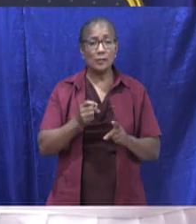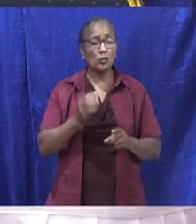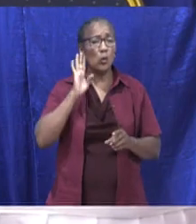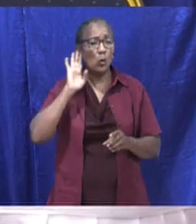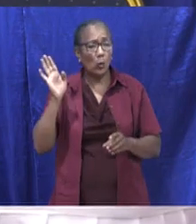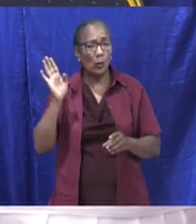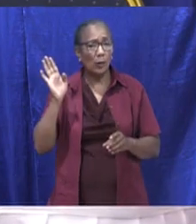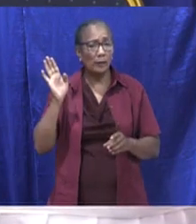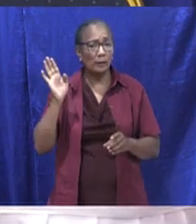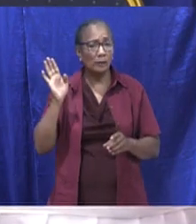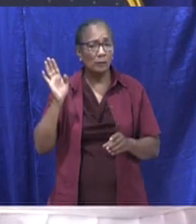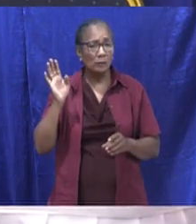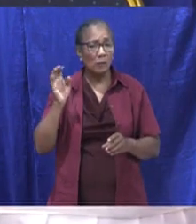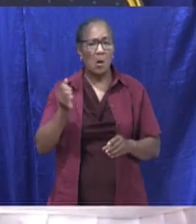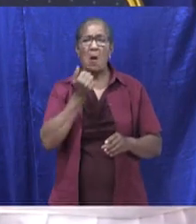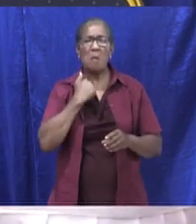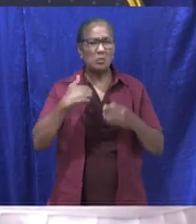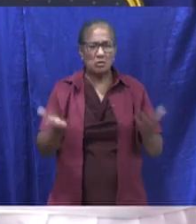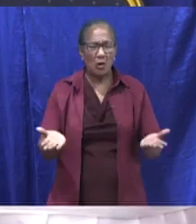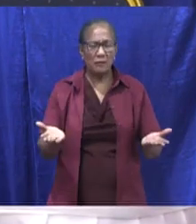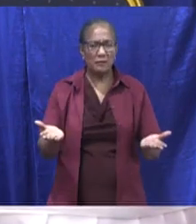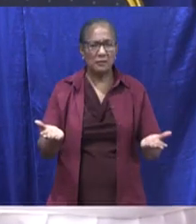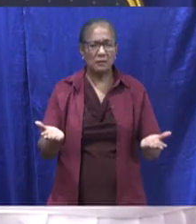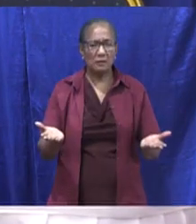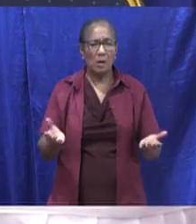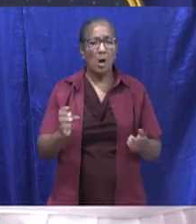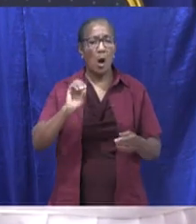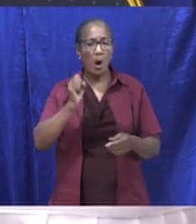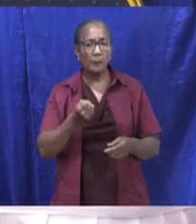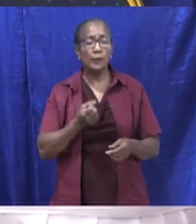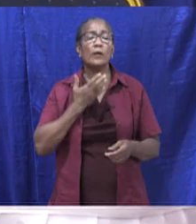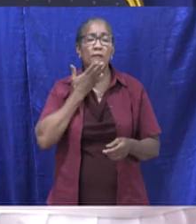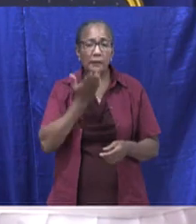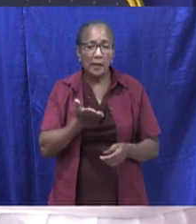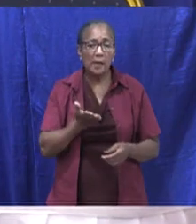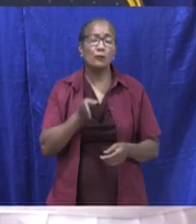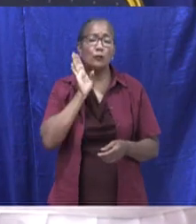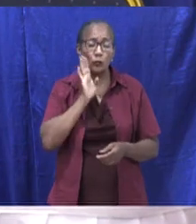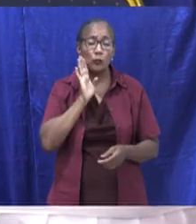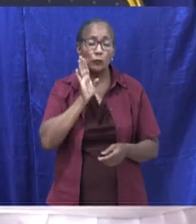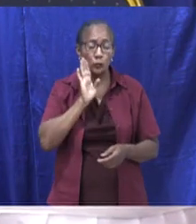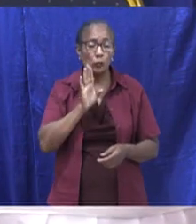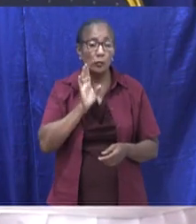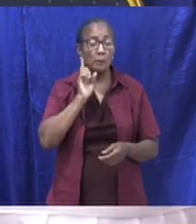van we zijn onbeschoft, et cetera. Want we vragen het expliciet nog een keer. Als